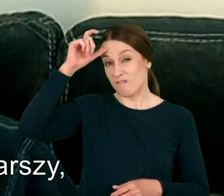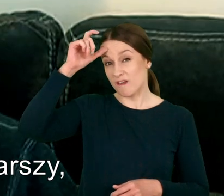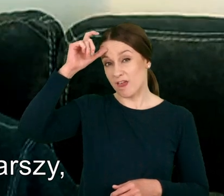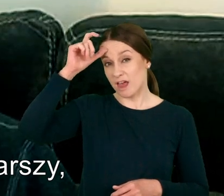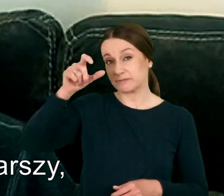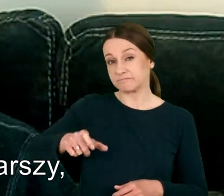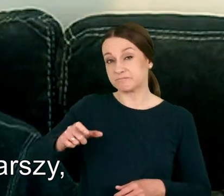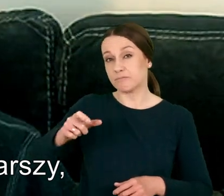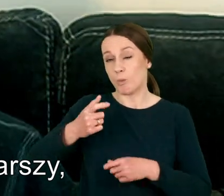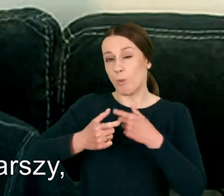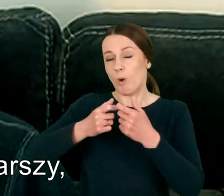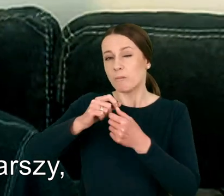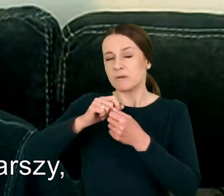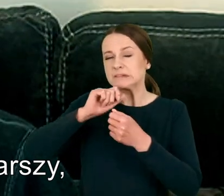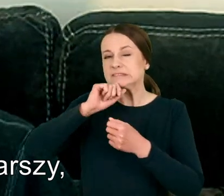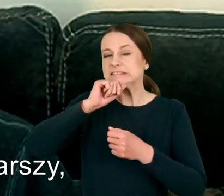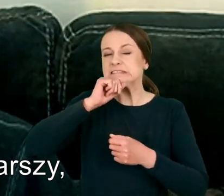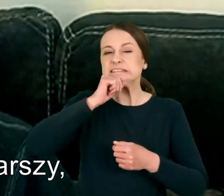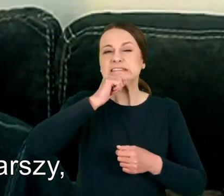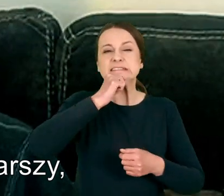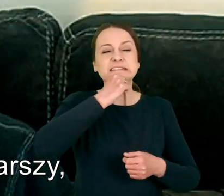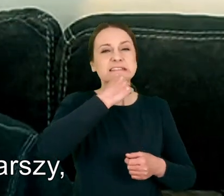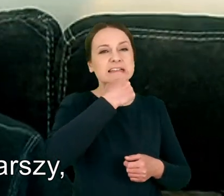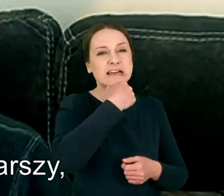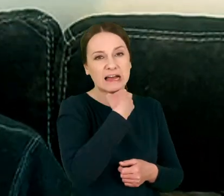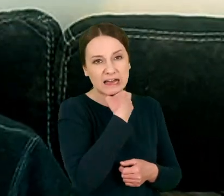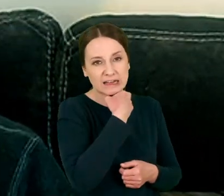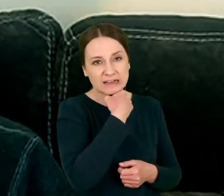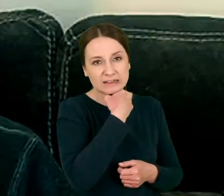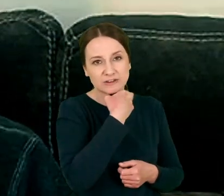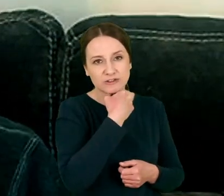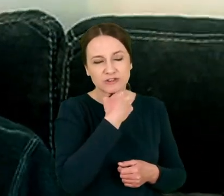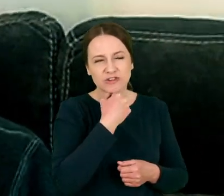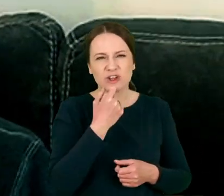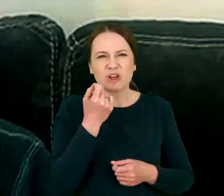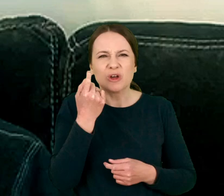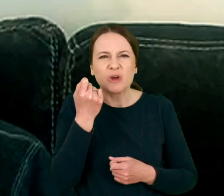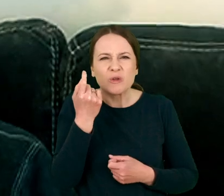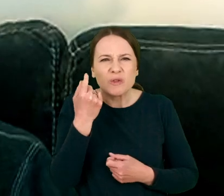Gdy się człowiek robi starszy,